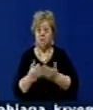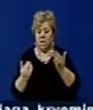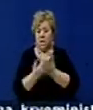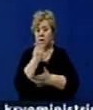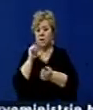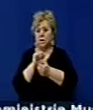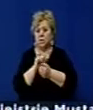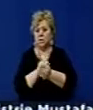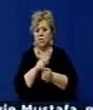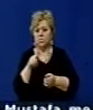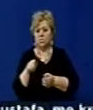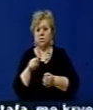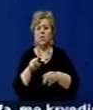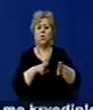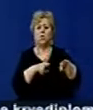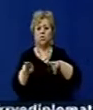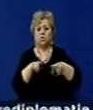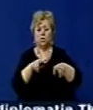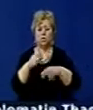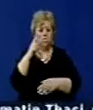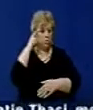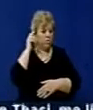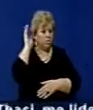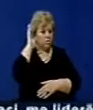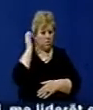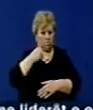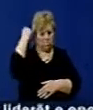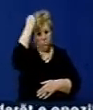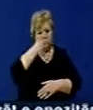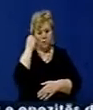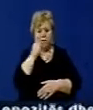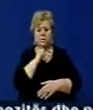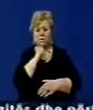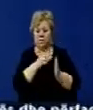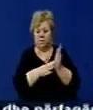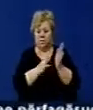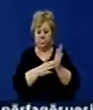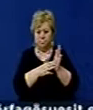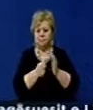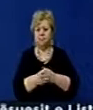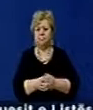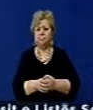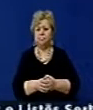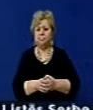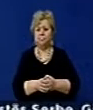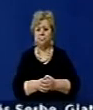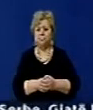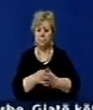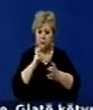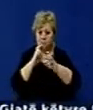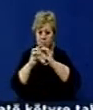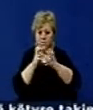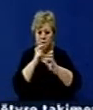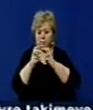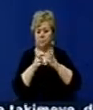histori është gjyqi që kryeministri i Kosovës o ka bo punëtorët fabrikës së gypave, duke komunikuar këto në